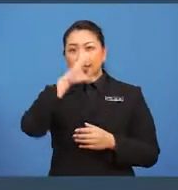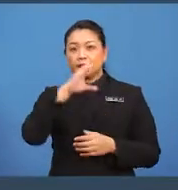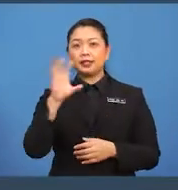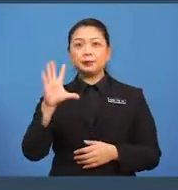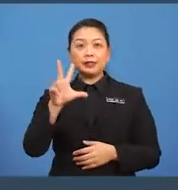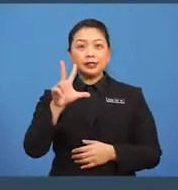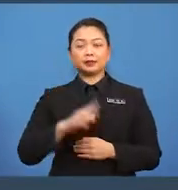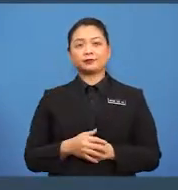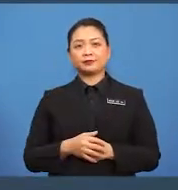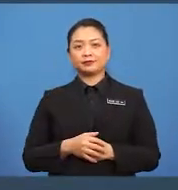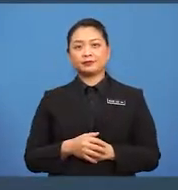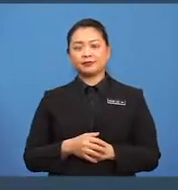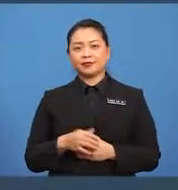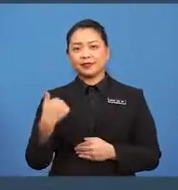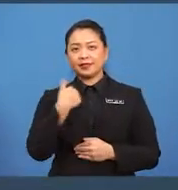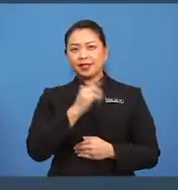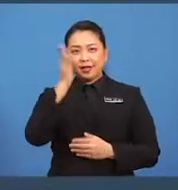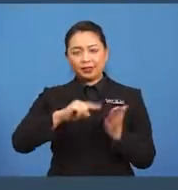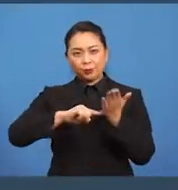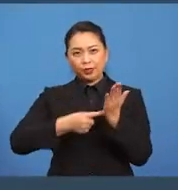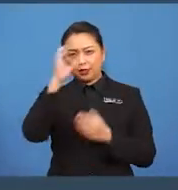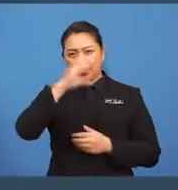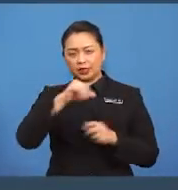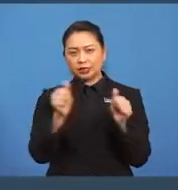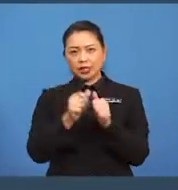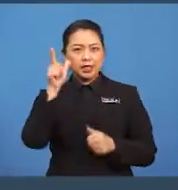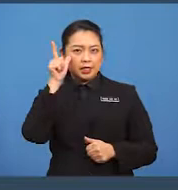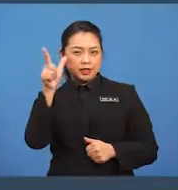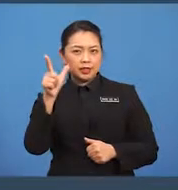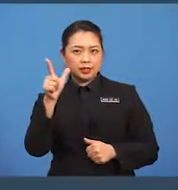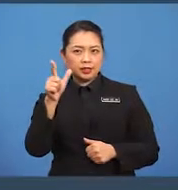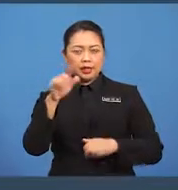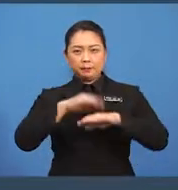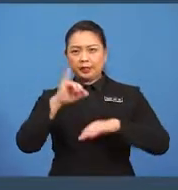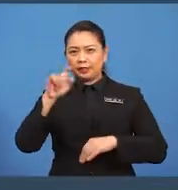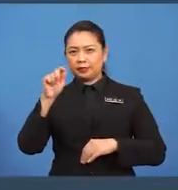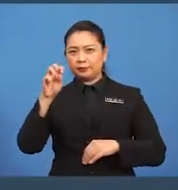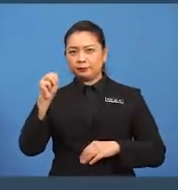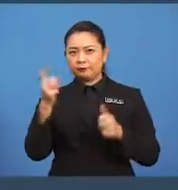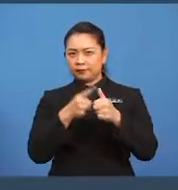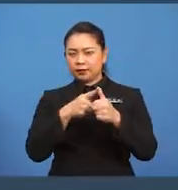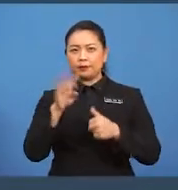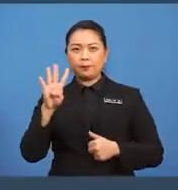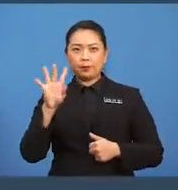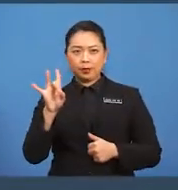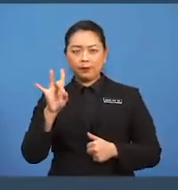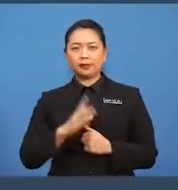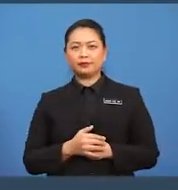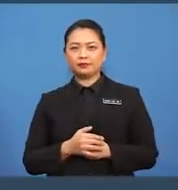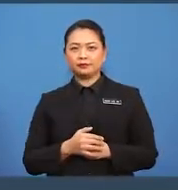53. Kita akan mulakan carian dengan melihat pada item yang pertama, iaitu